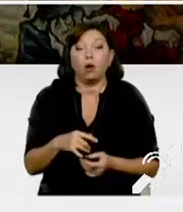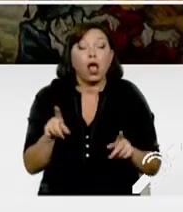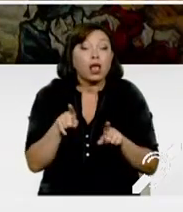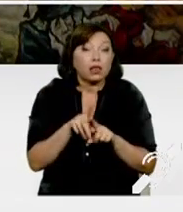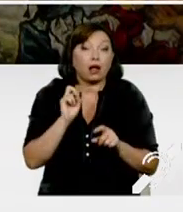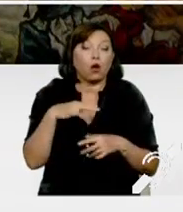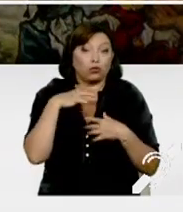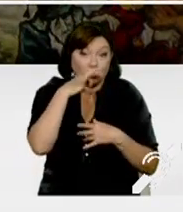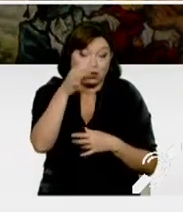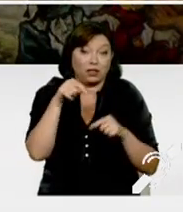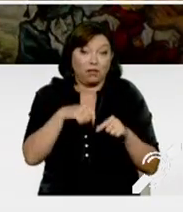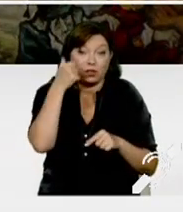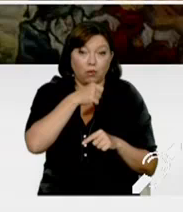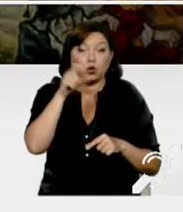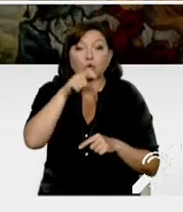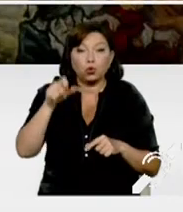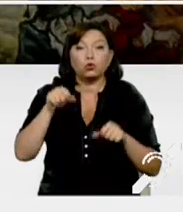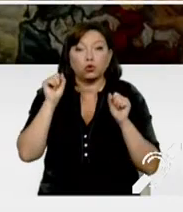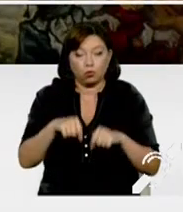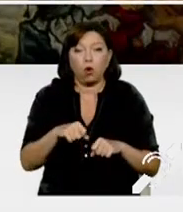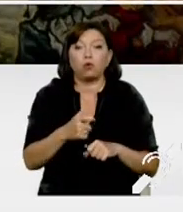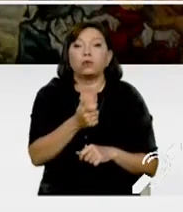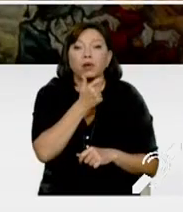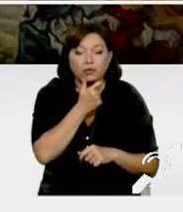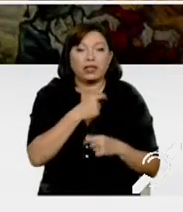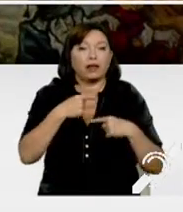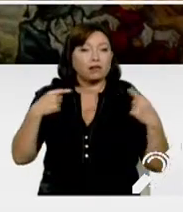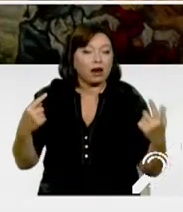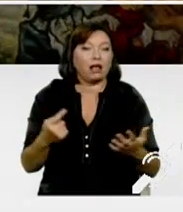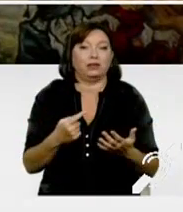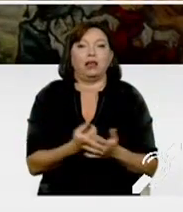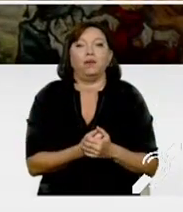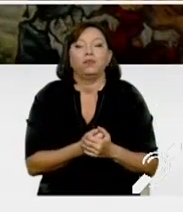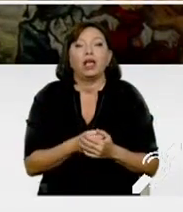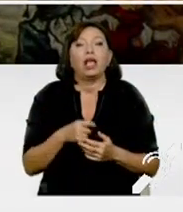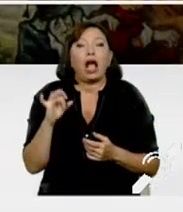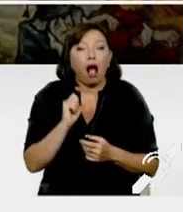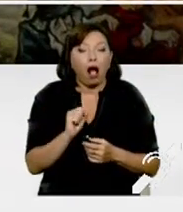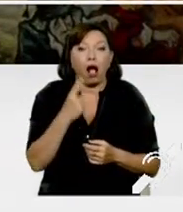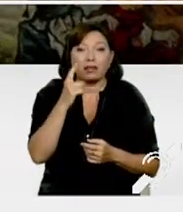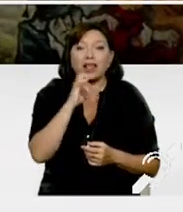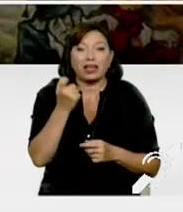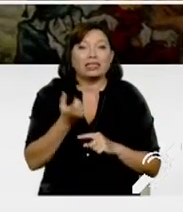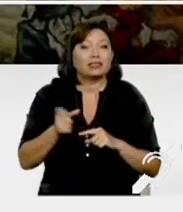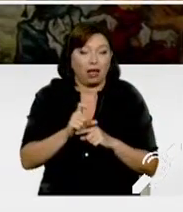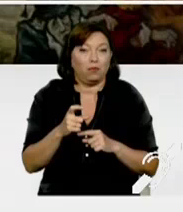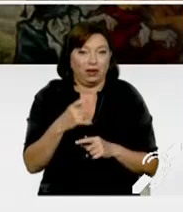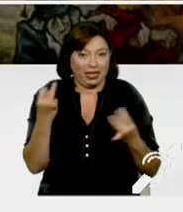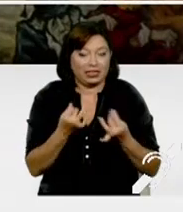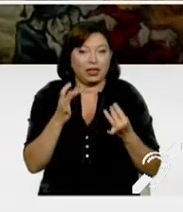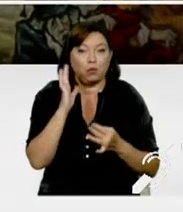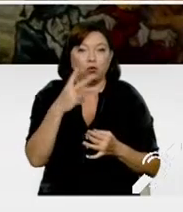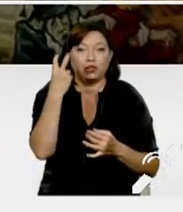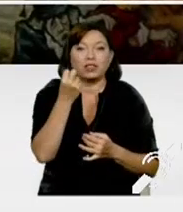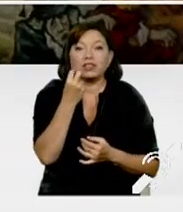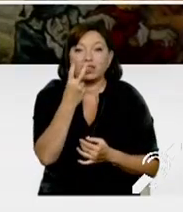cum spuneam, și în acest an spectatorii vor avea parte de mai multe premiere, iar una dintre premiere va avea loc pe data